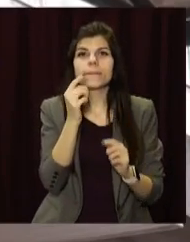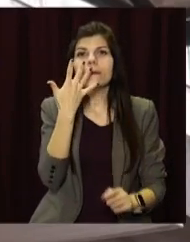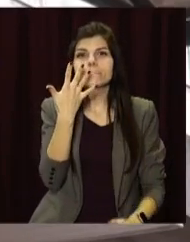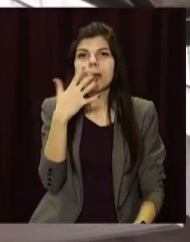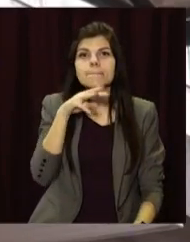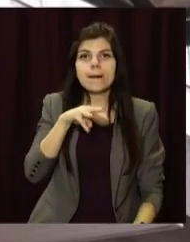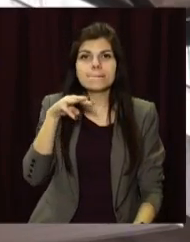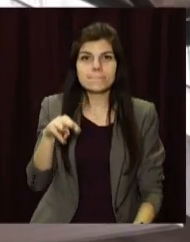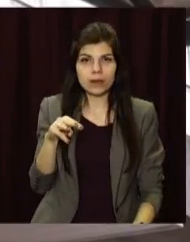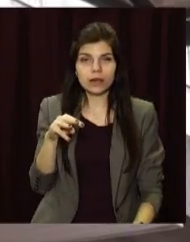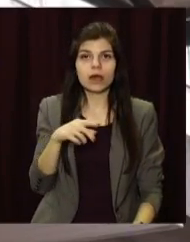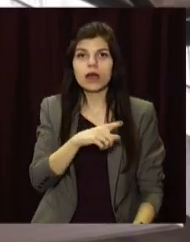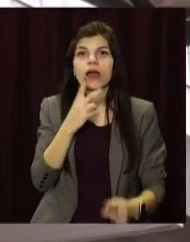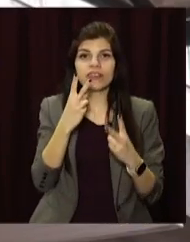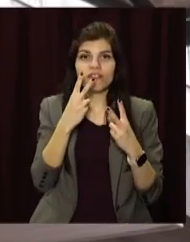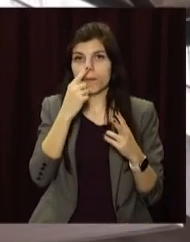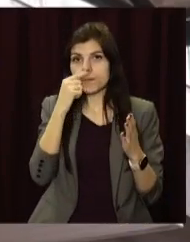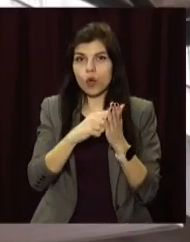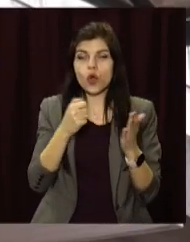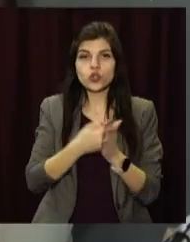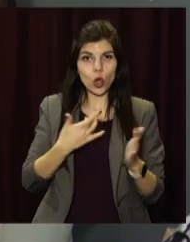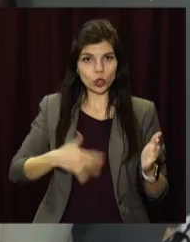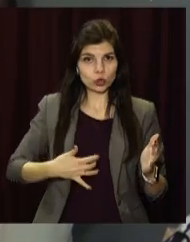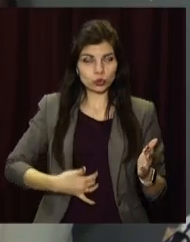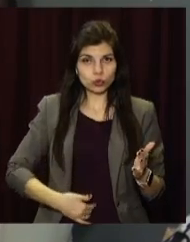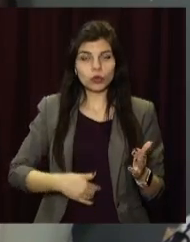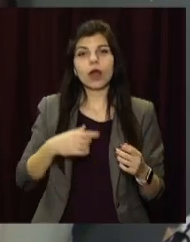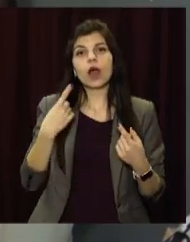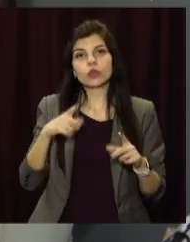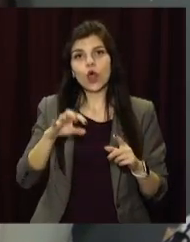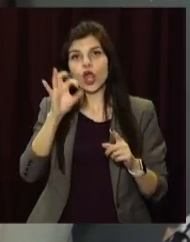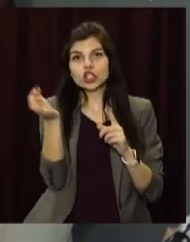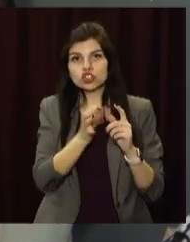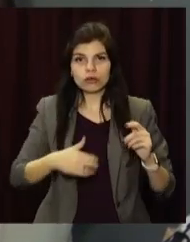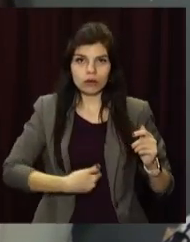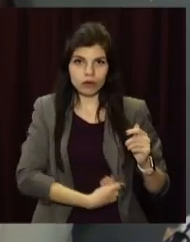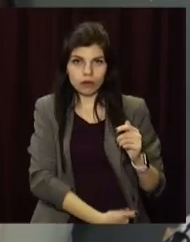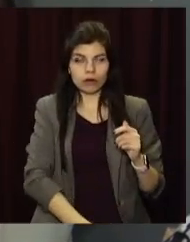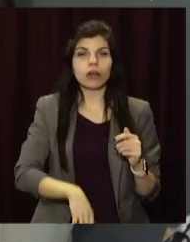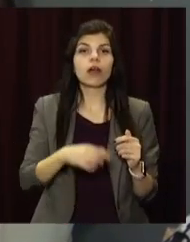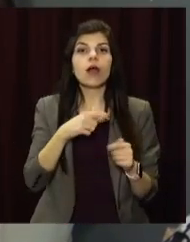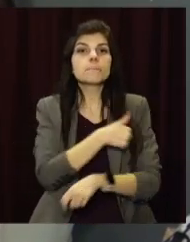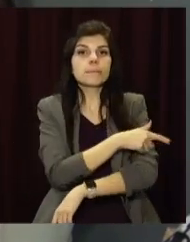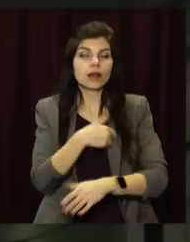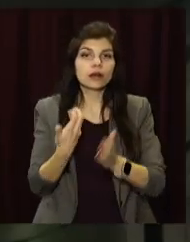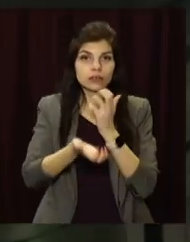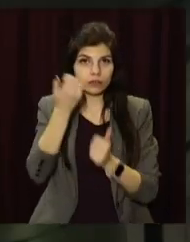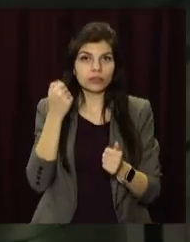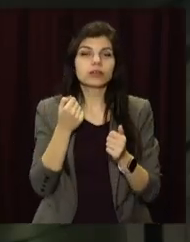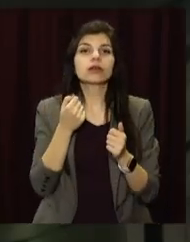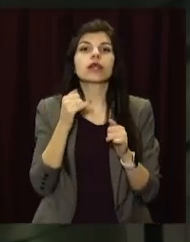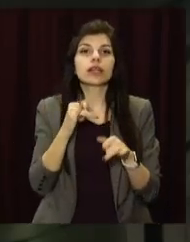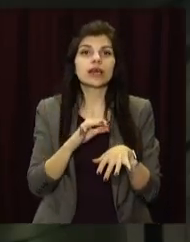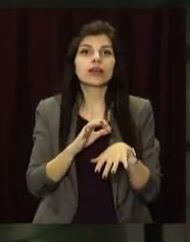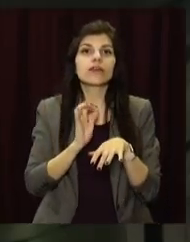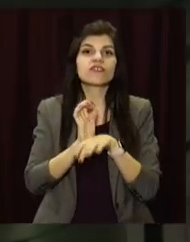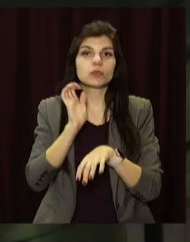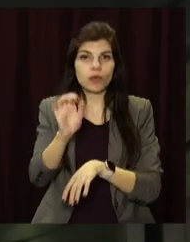магнітні кульки, щоб дістати предмети. Лікарі провели операцію під наркозом. 4-річного хлопчика доправили